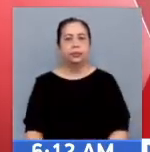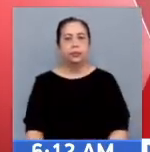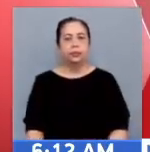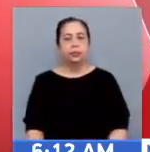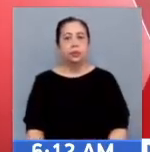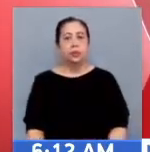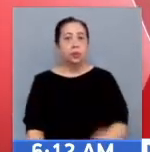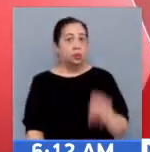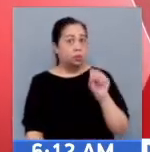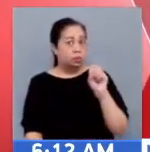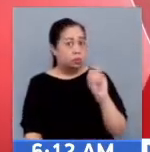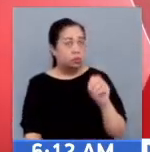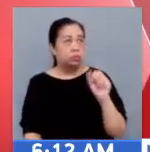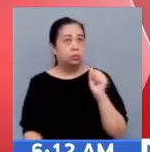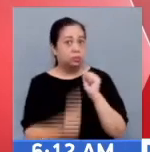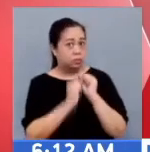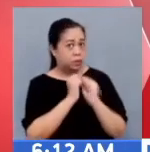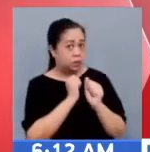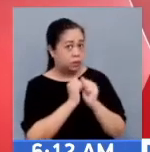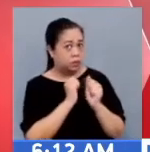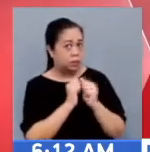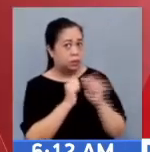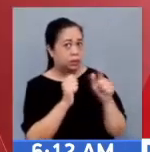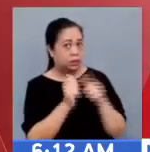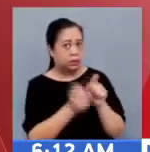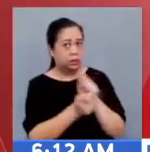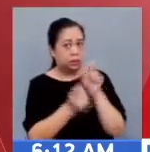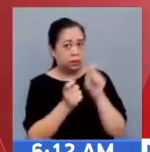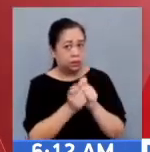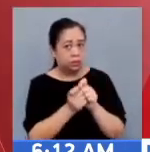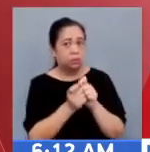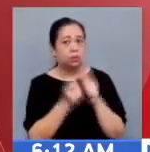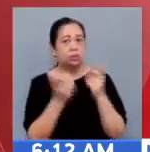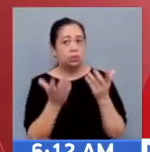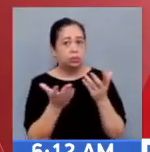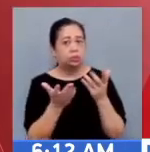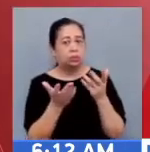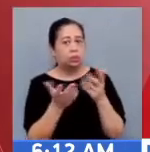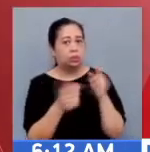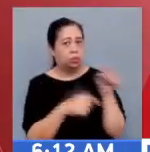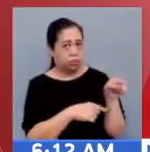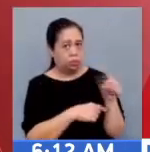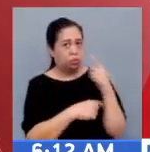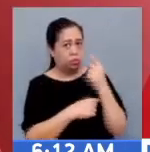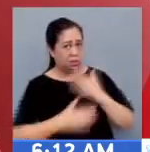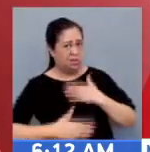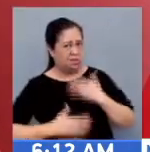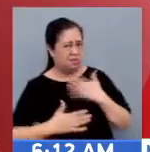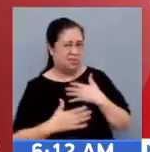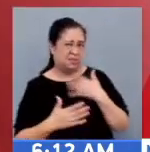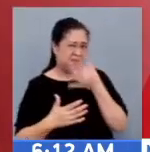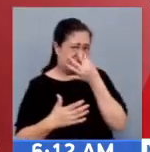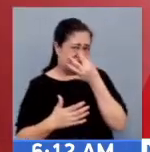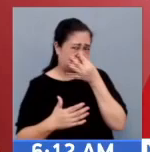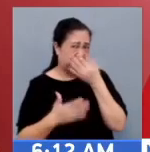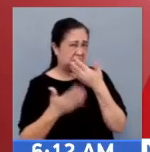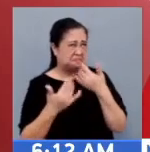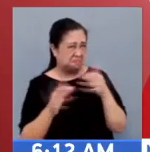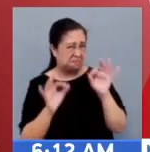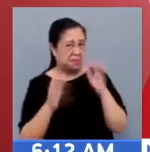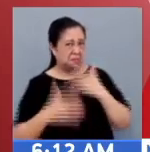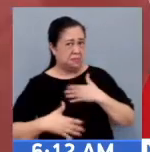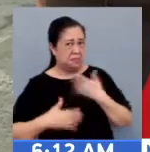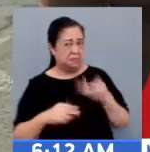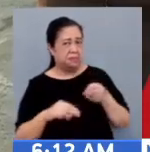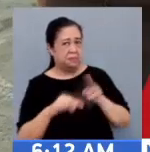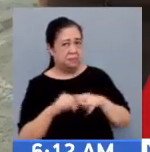nito, ito ay sakto na lamang at kayo ba ay natutuwa na rin kahit papaano na ibigay na ito? Naano